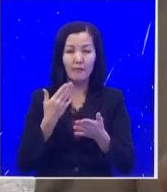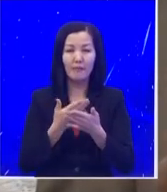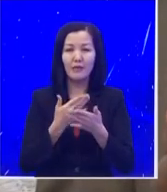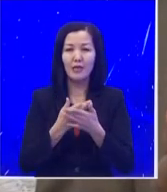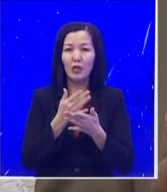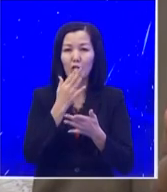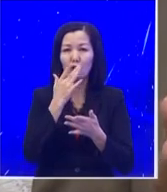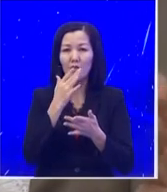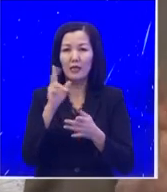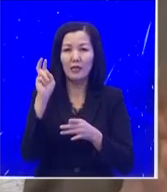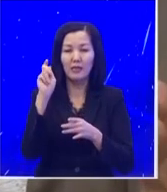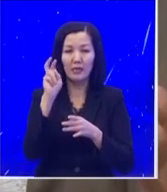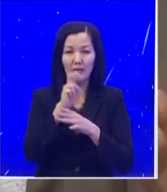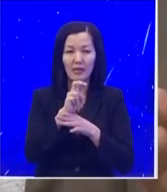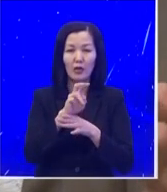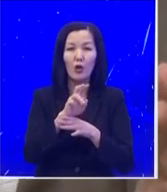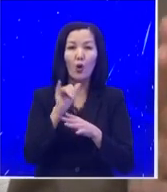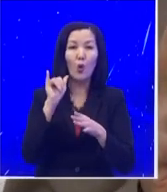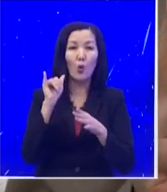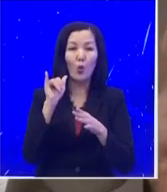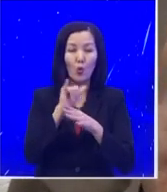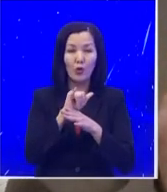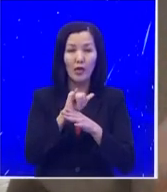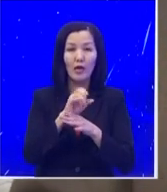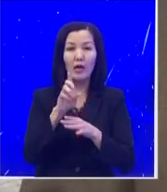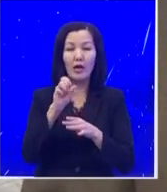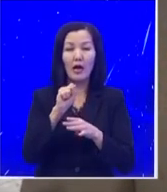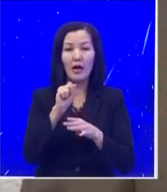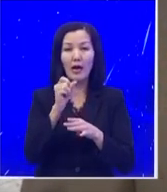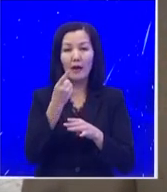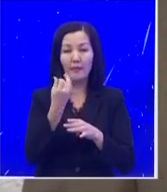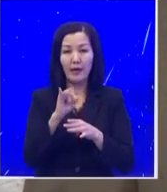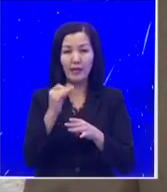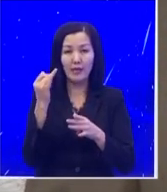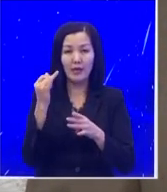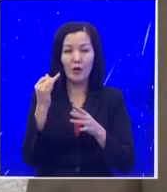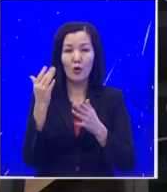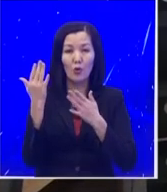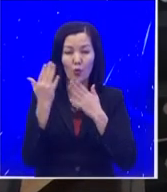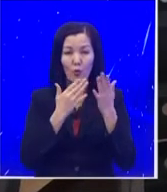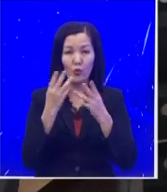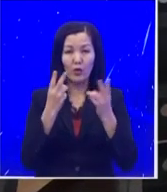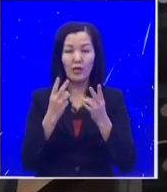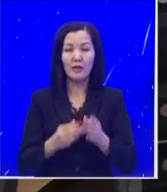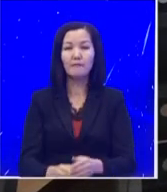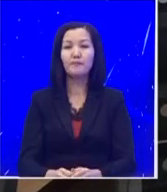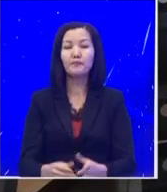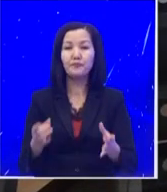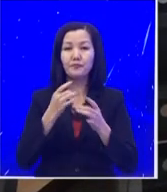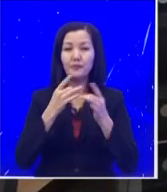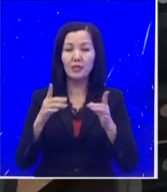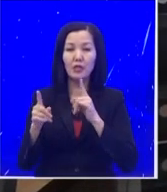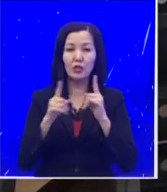келген қонақтардың баяғыда айтатыны бар. Абайды оқымаған адам шын сорлы ғойды. Салтанатты жиында